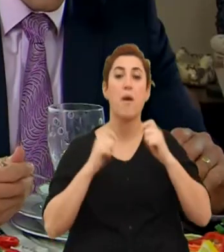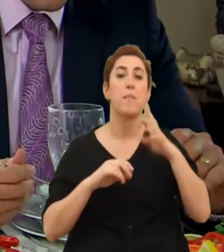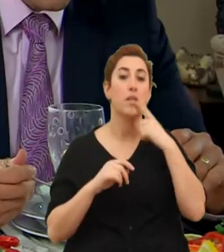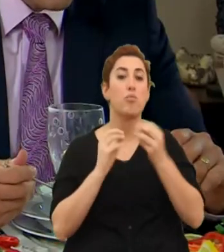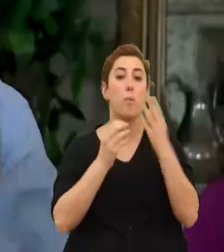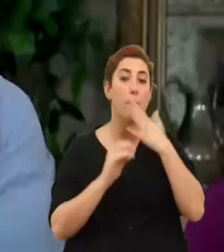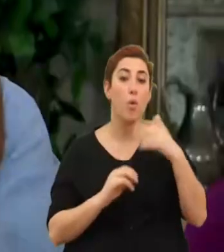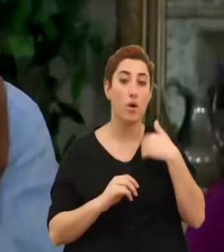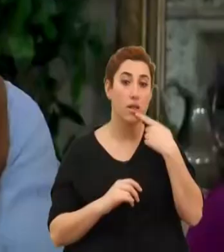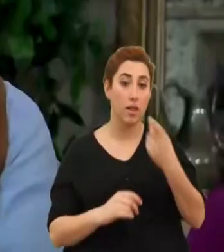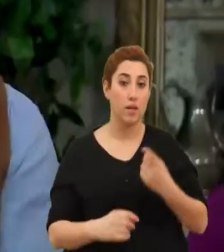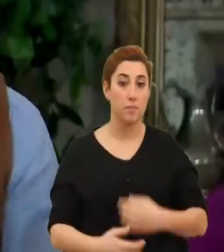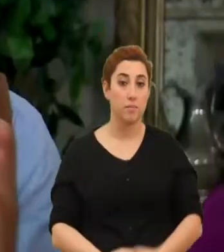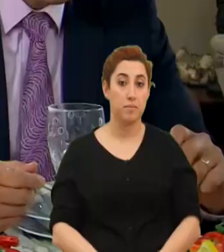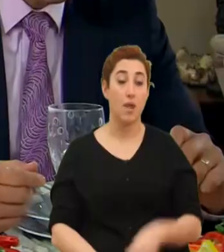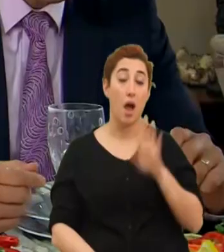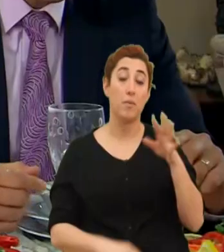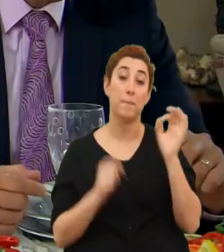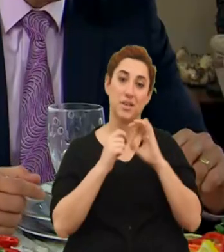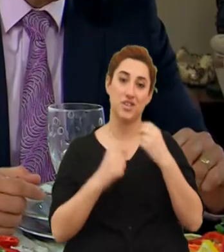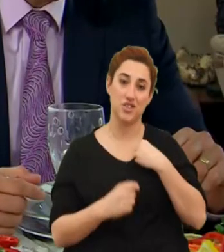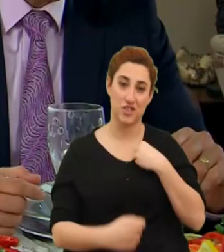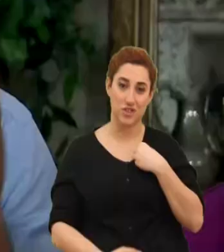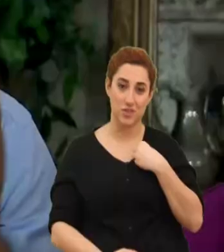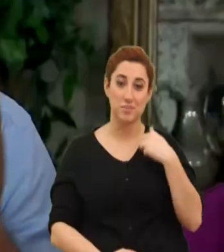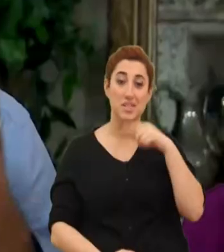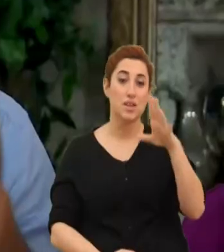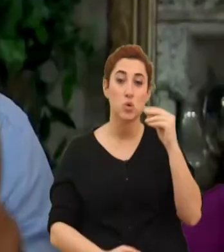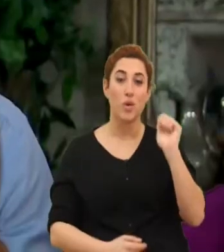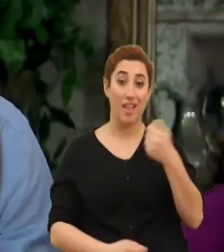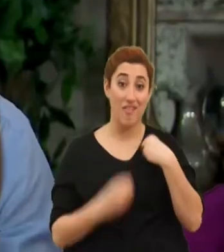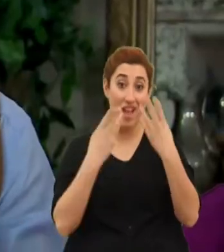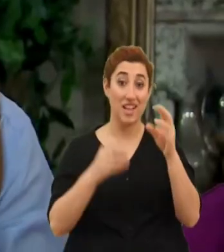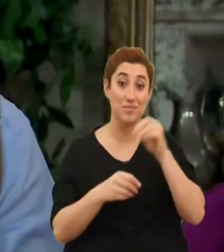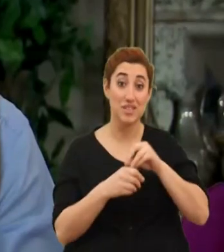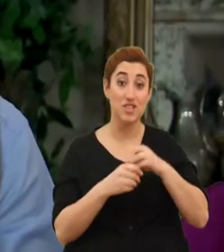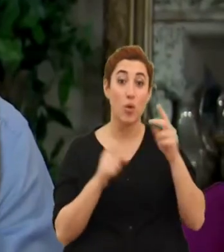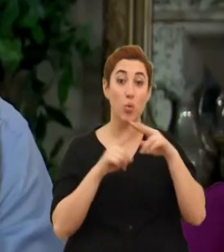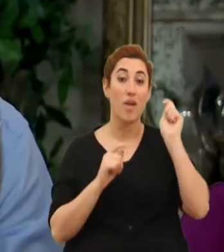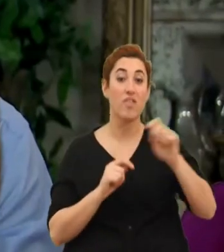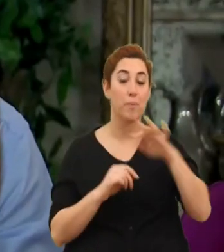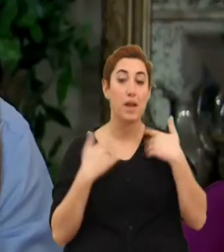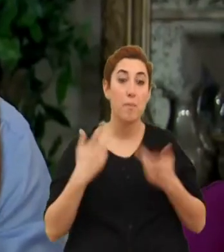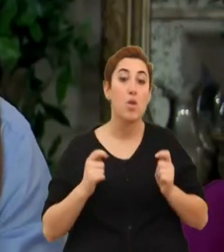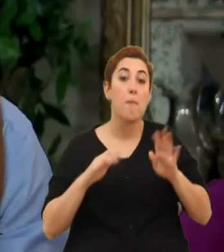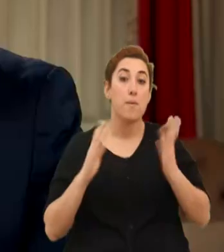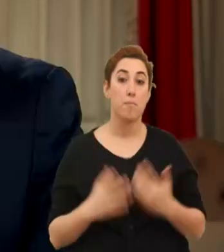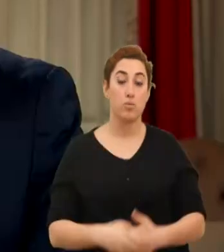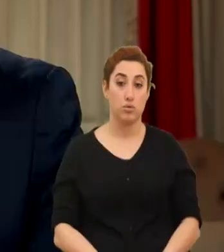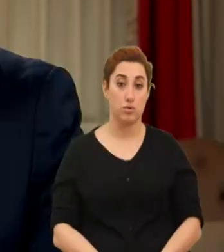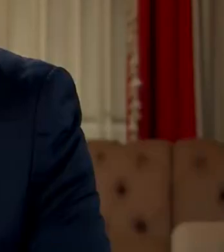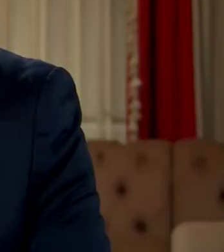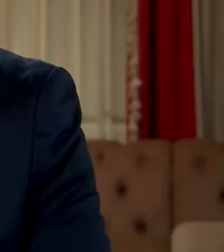sorun yok dedim. Ama Biricikciğim, biz sana çok değer verdiğimiz için yani Nurhan'ın yaptığını kabullenemiyoruz.